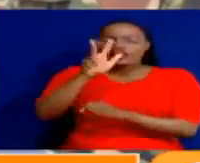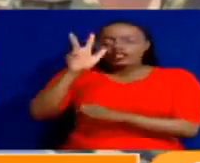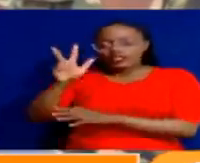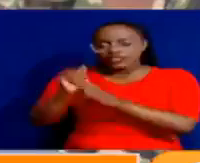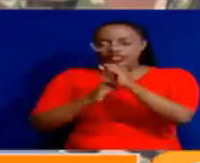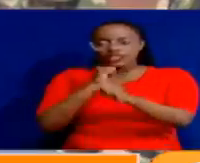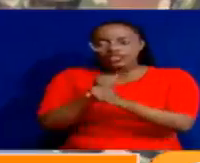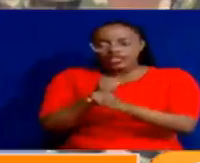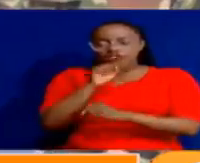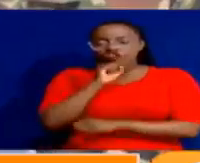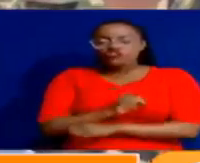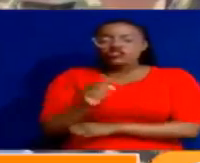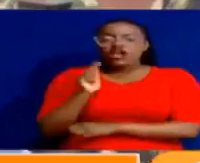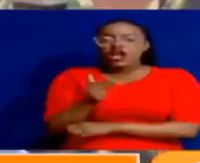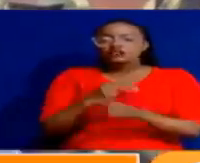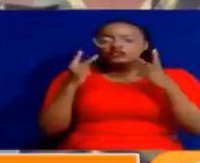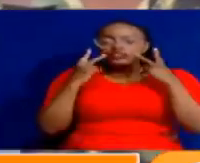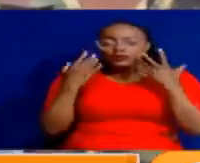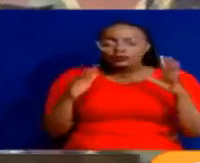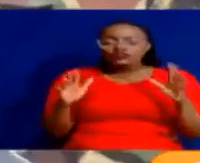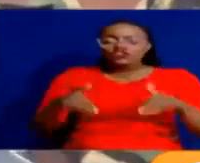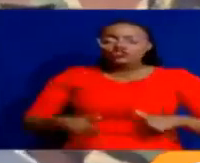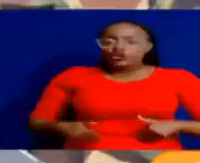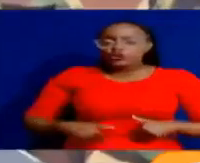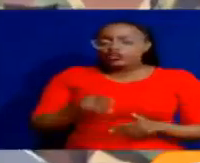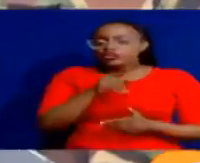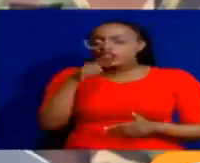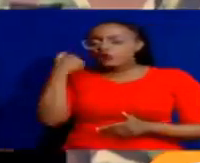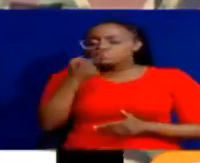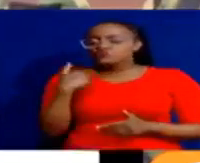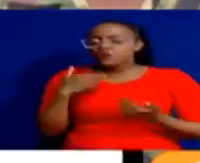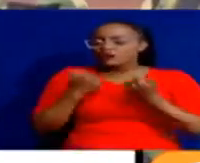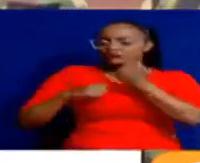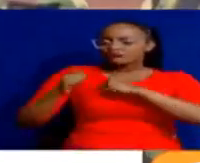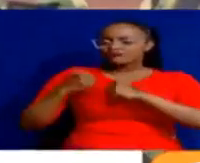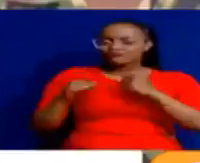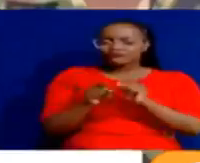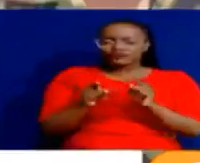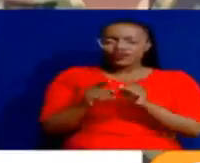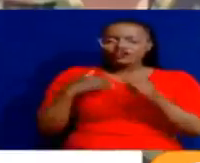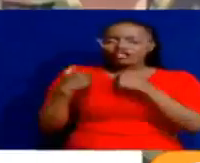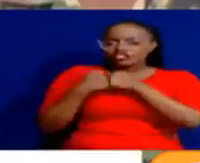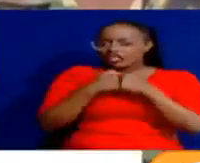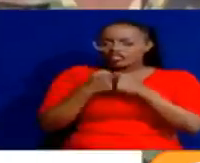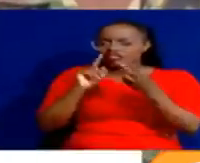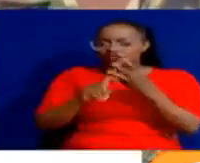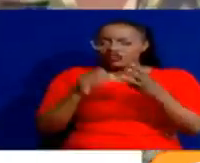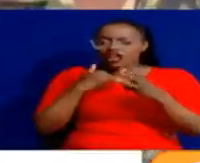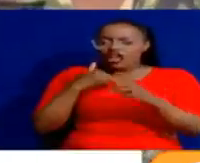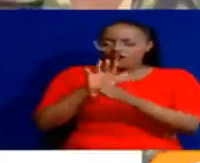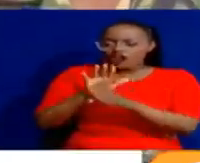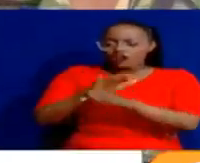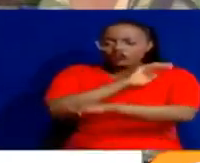32-33. Hapa ndipo tunapoona kuwa vijana wako na ari, vijana wako na changamoto, wako na